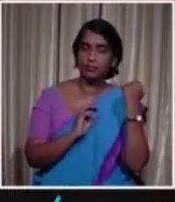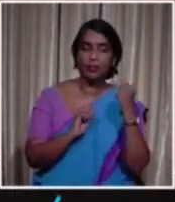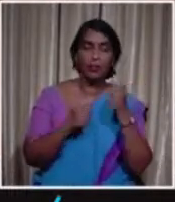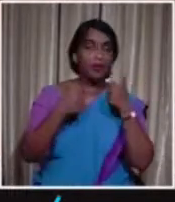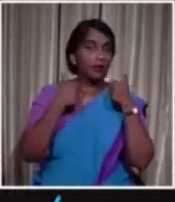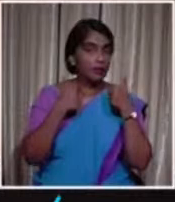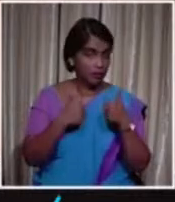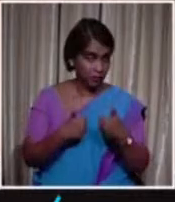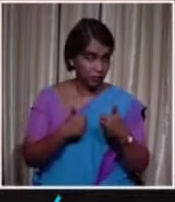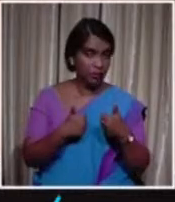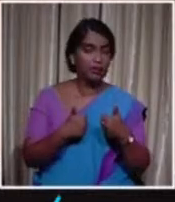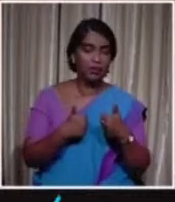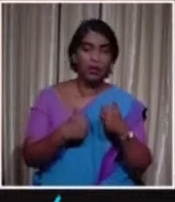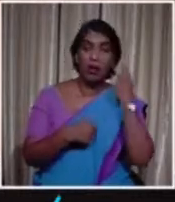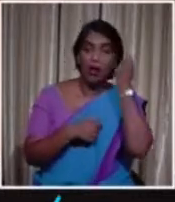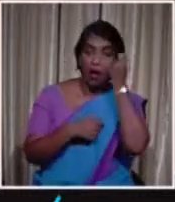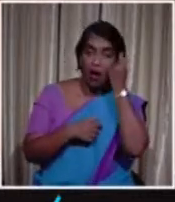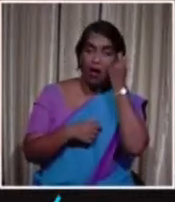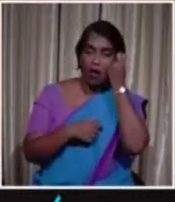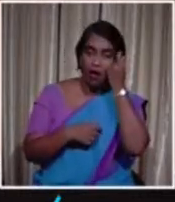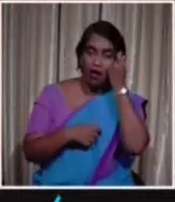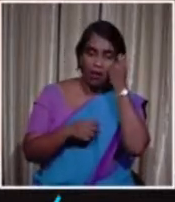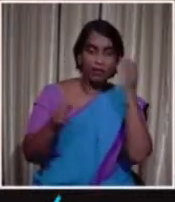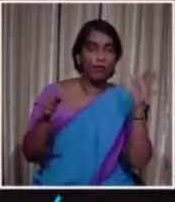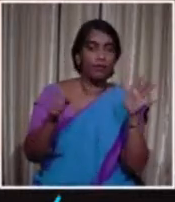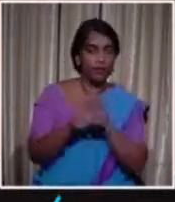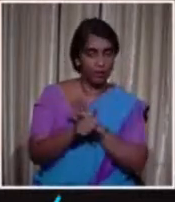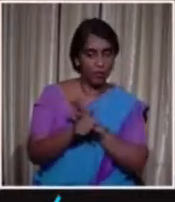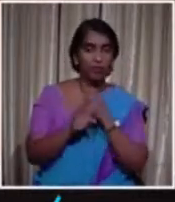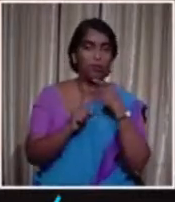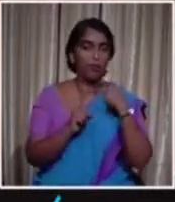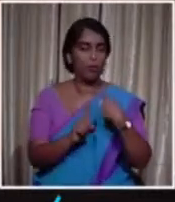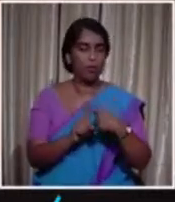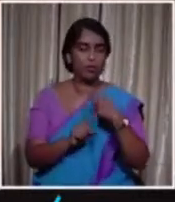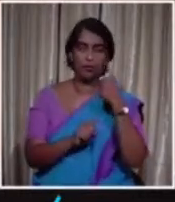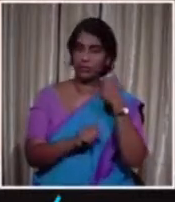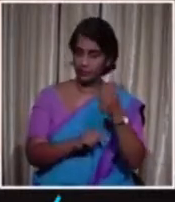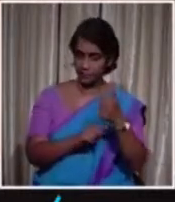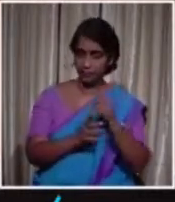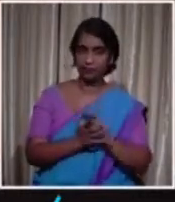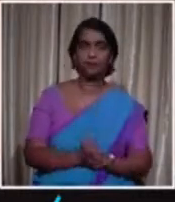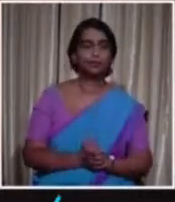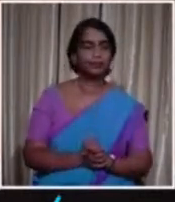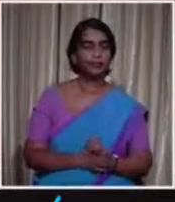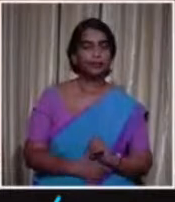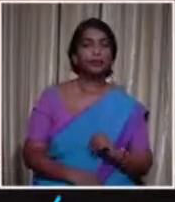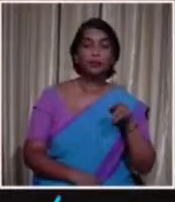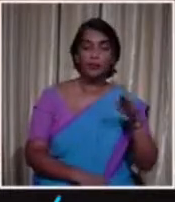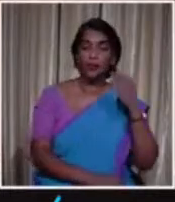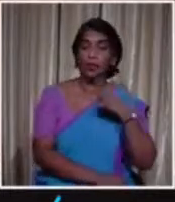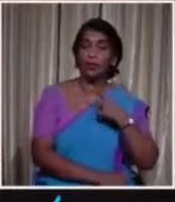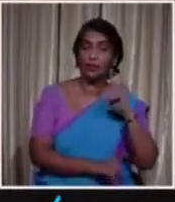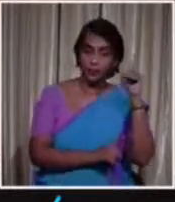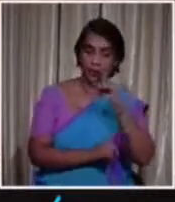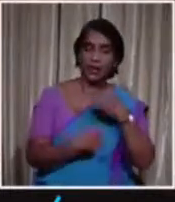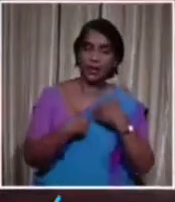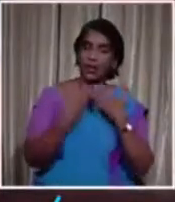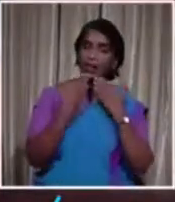यहपत् संकल्पवलिन पिरुनु शुभवादी एकक् ए पिलिबंद मुलिम्म मगे